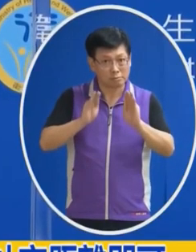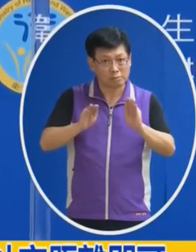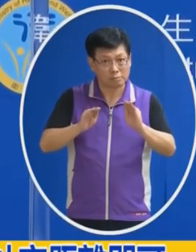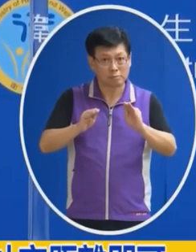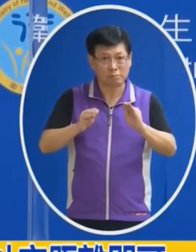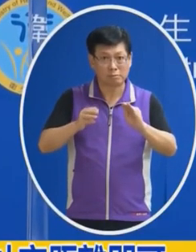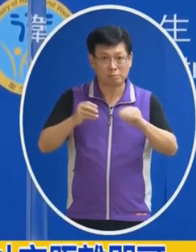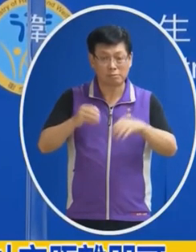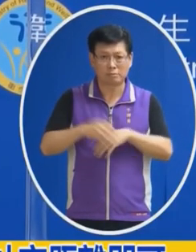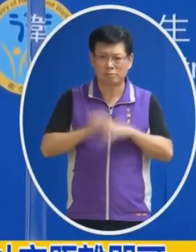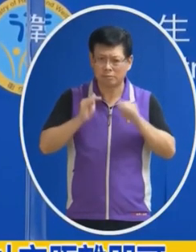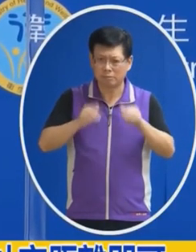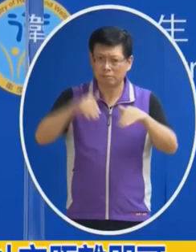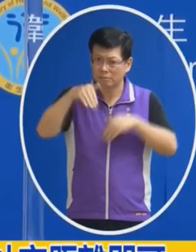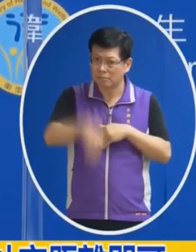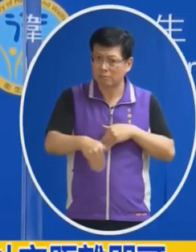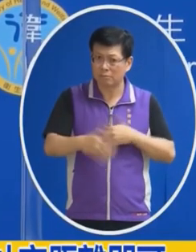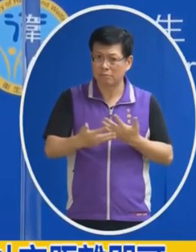肾衰竭。